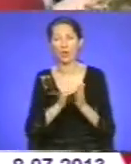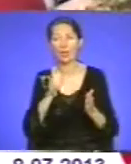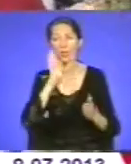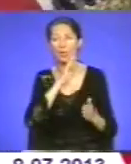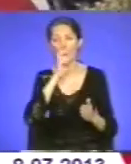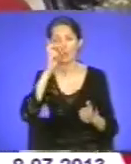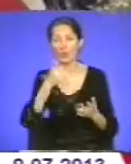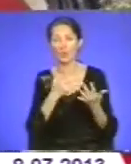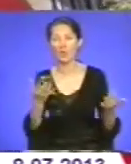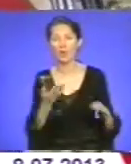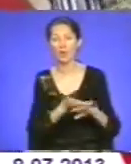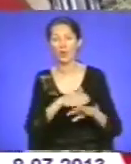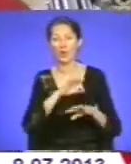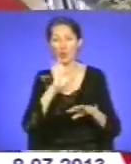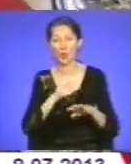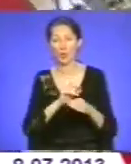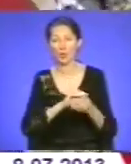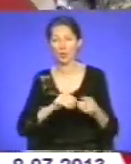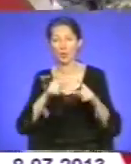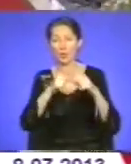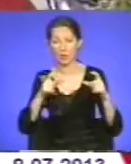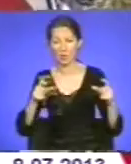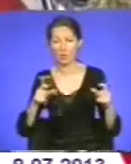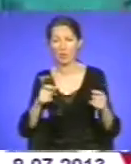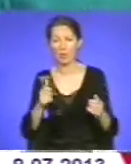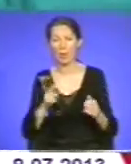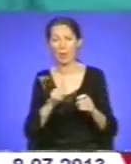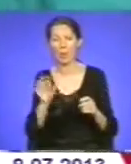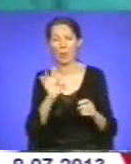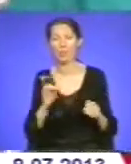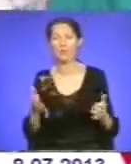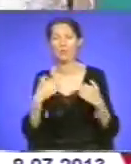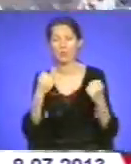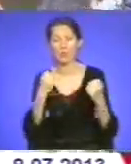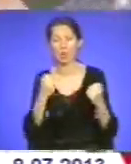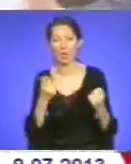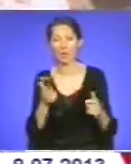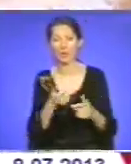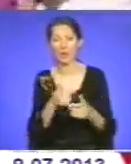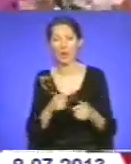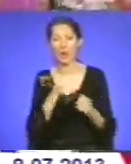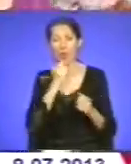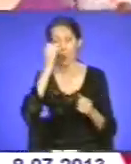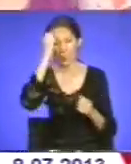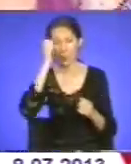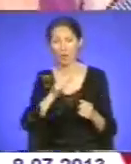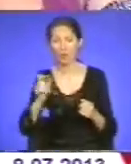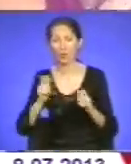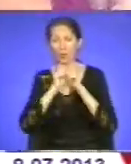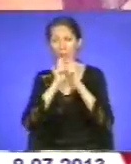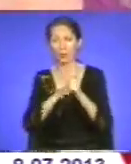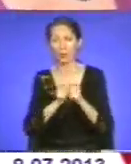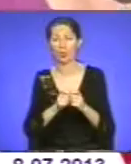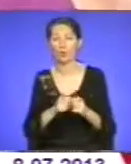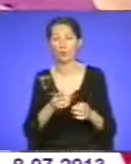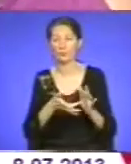із проханнями про зцілення або якісь речі біля ікони. У подяку віряни офірують коштовності та срібні фігурки у вигляді ніг, рук